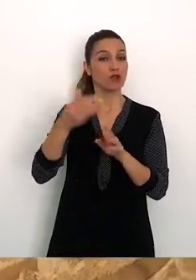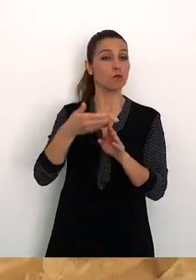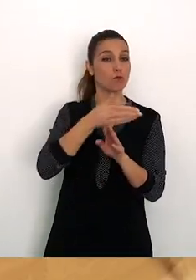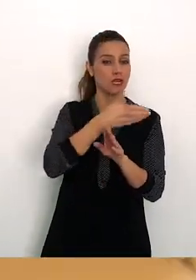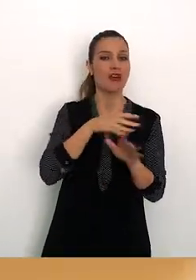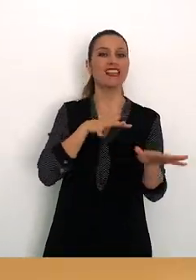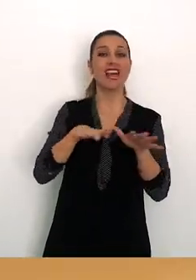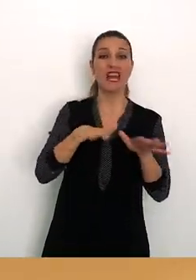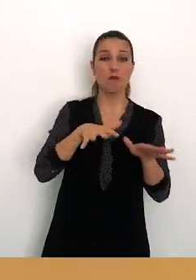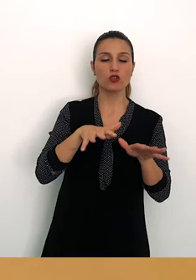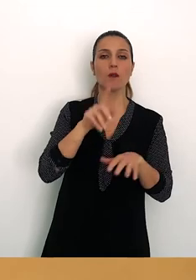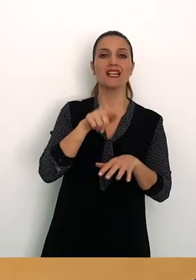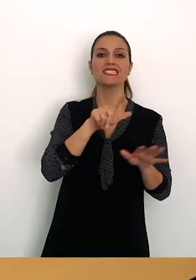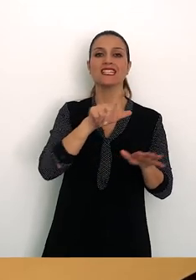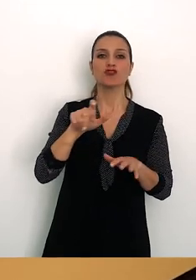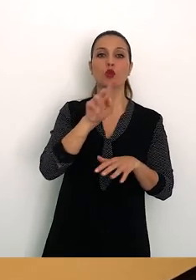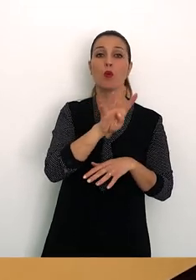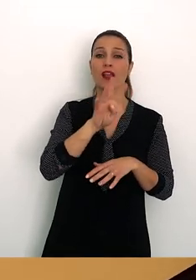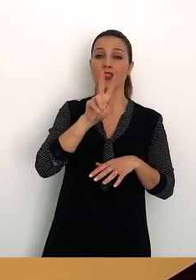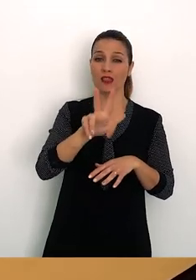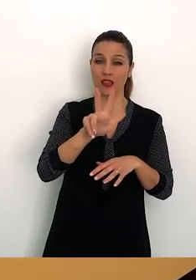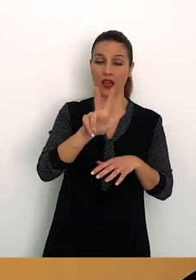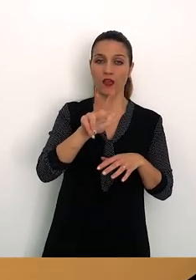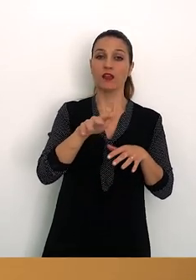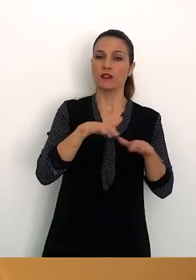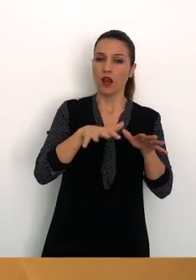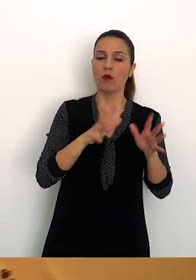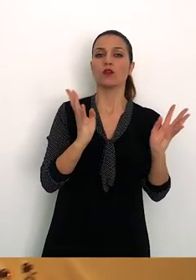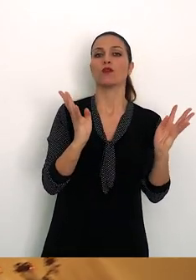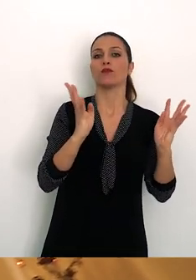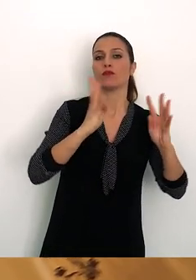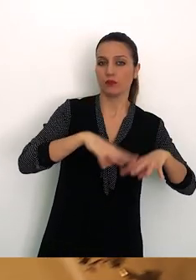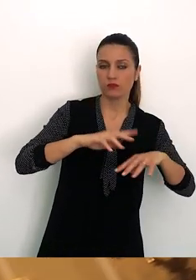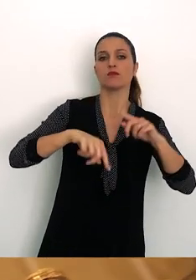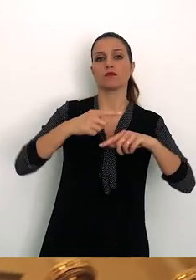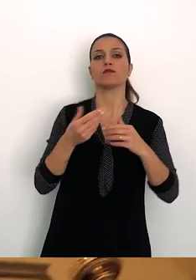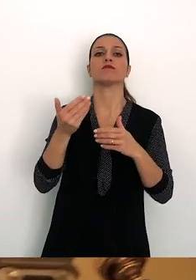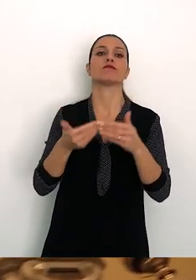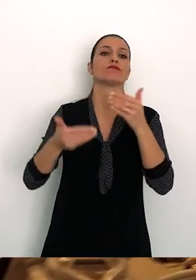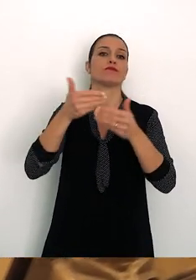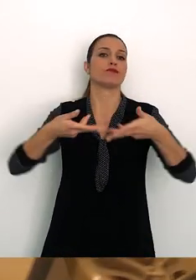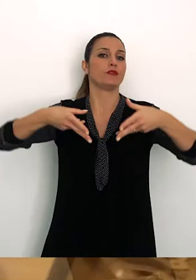precedente struttura distrutta nel terribile terremoto del 1743.